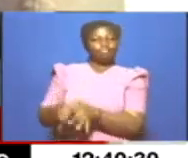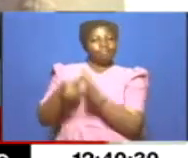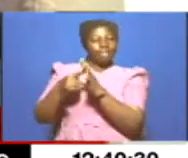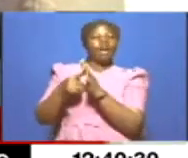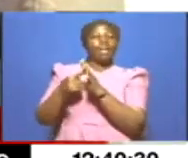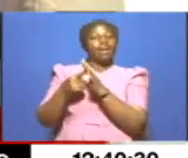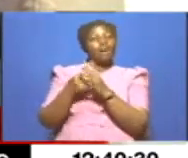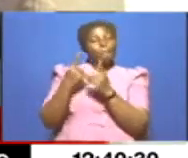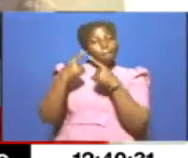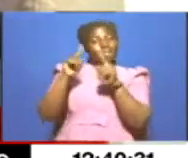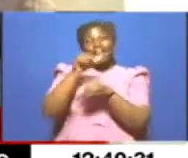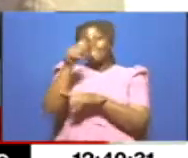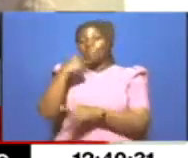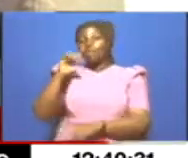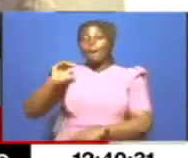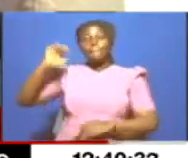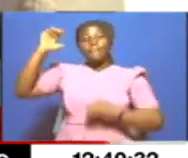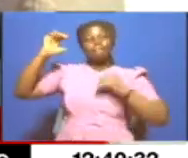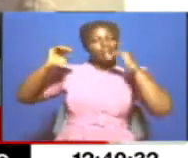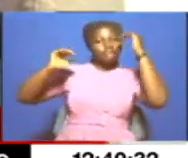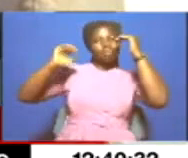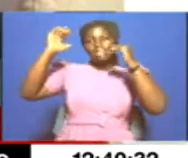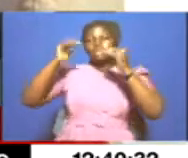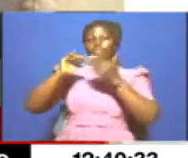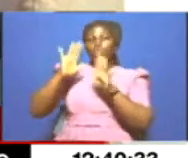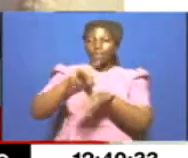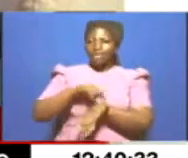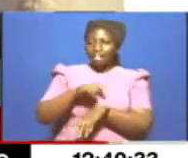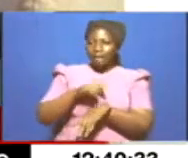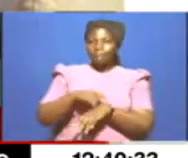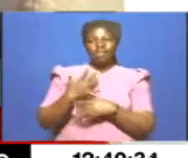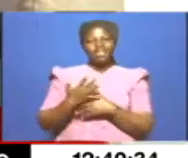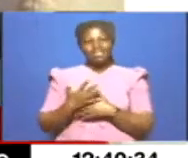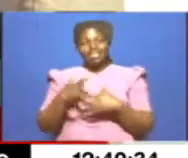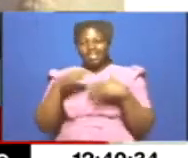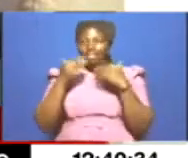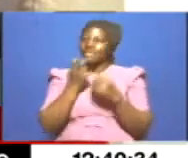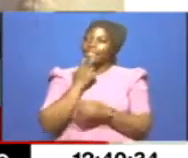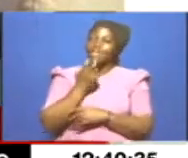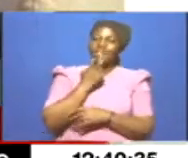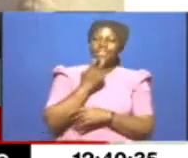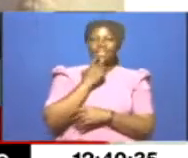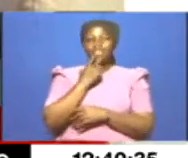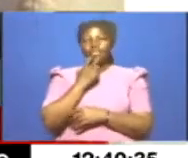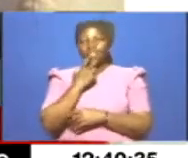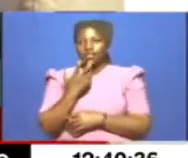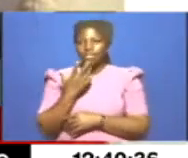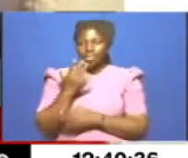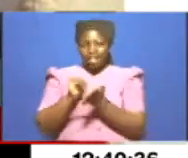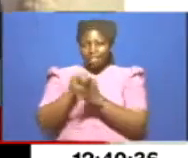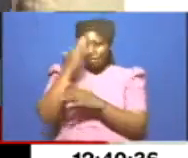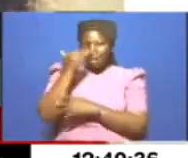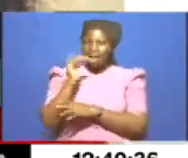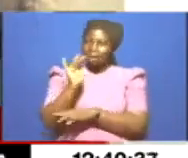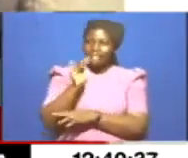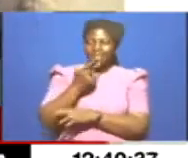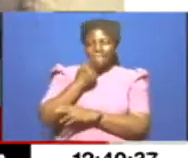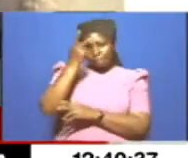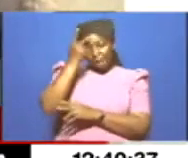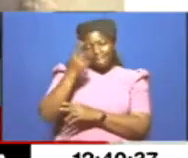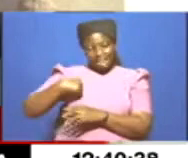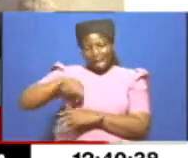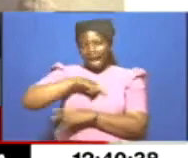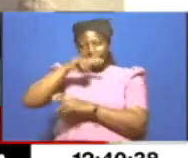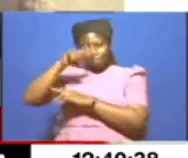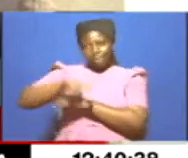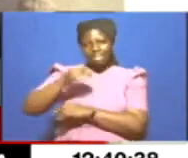wale ambao ni wakubwa, wakati mwingi huwa wanachenga kidogo. Na ndio napenda kuhimiza wazazi kwamba lazima nasi tuwe na hekima